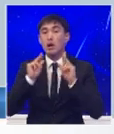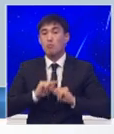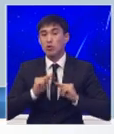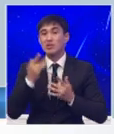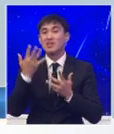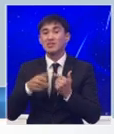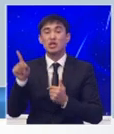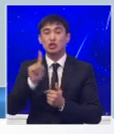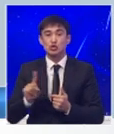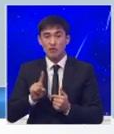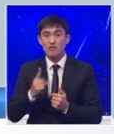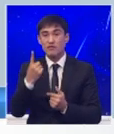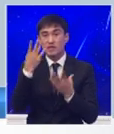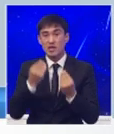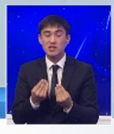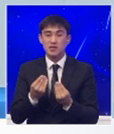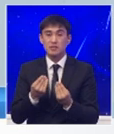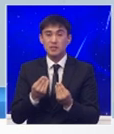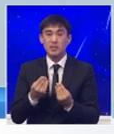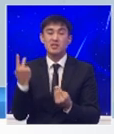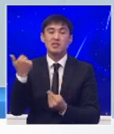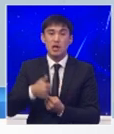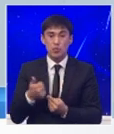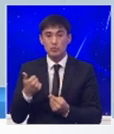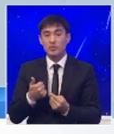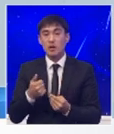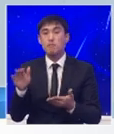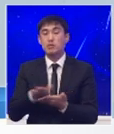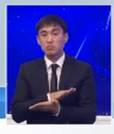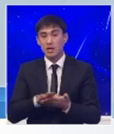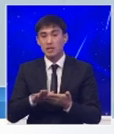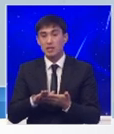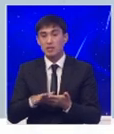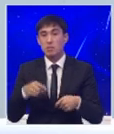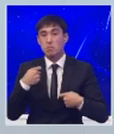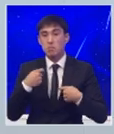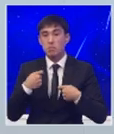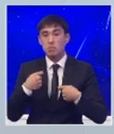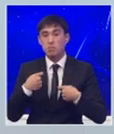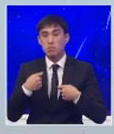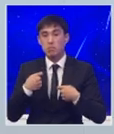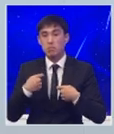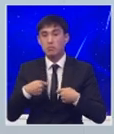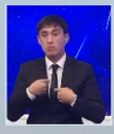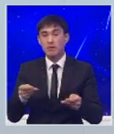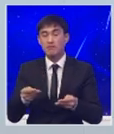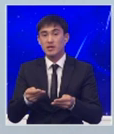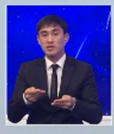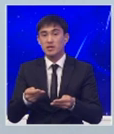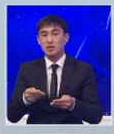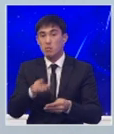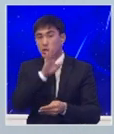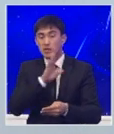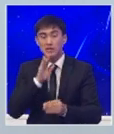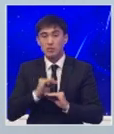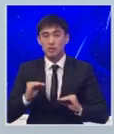несколько часов в день или там в неделю бесплатно преподавать многодетным матерям. Давайте так работу